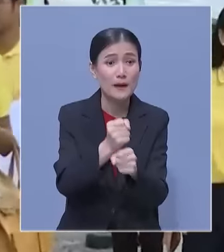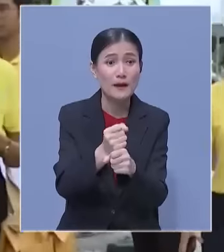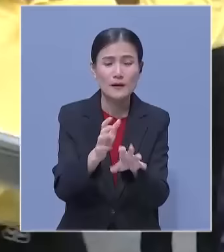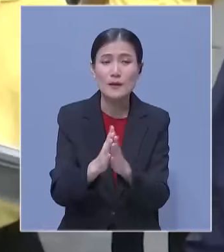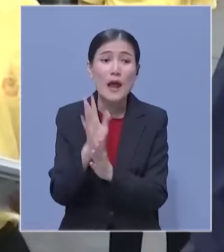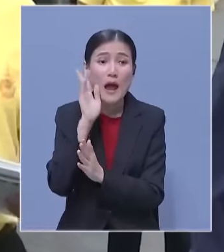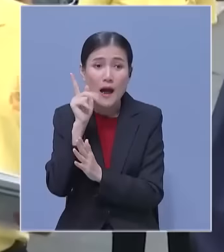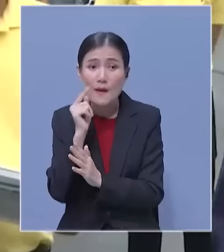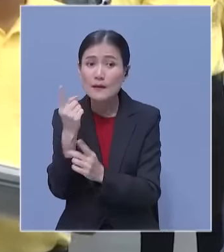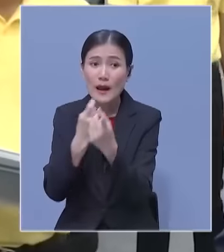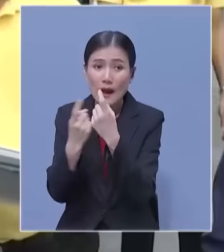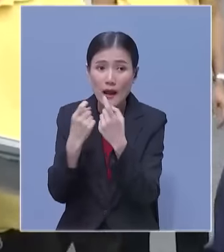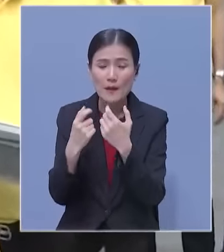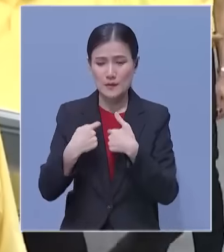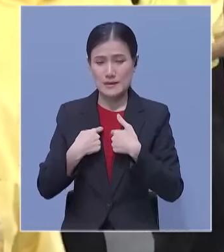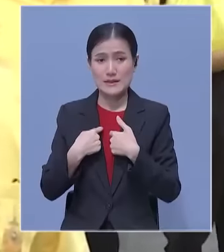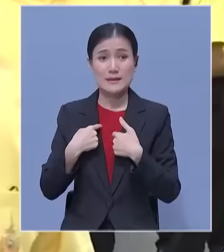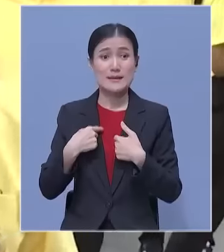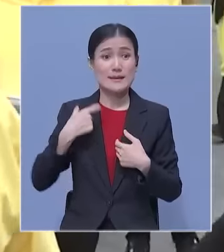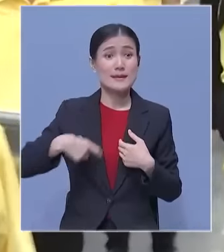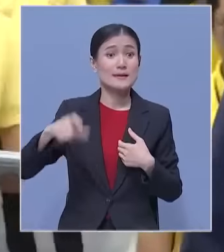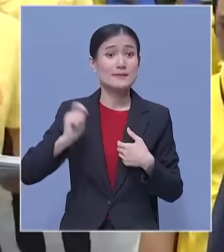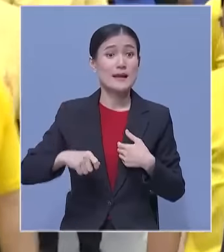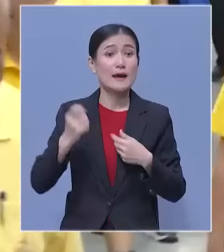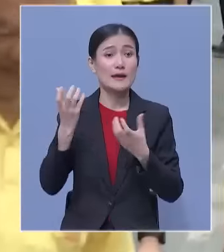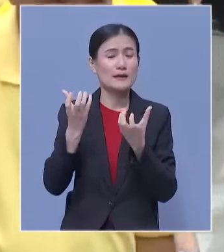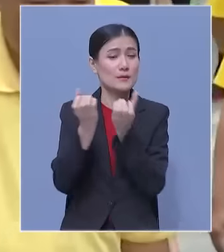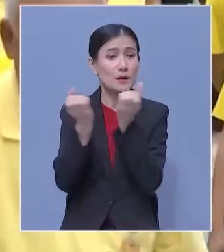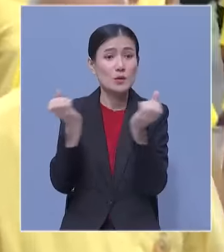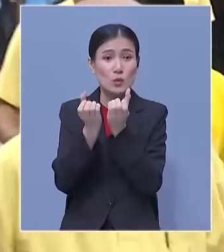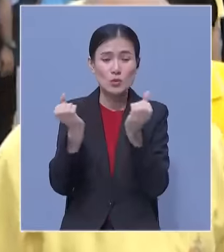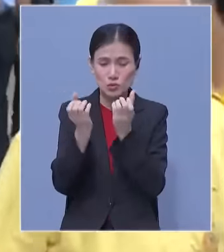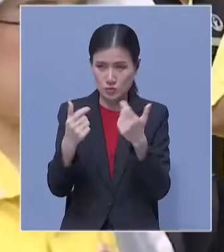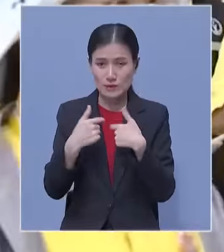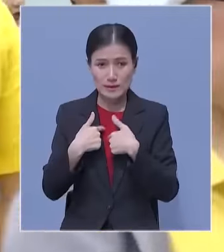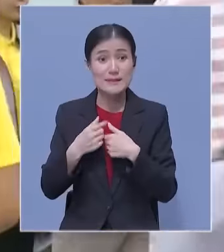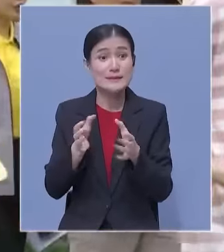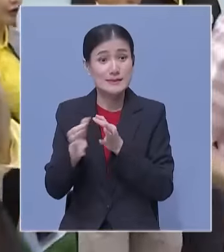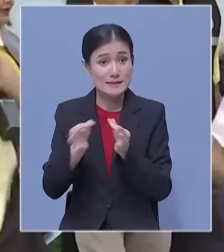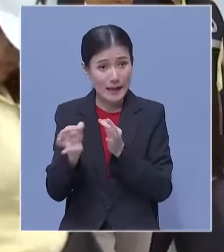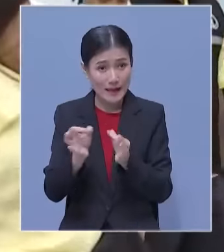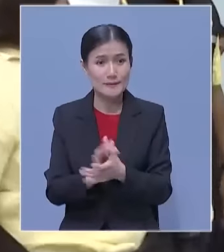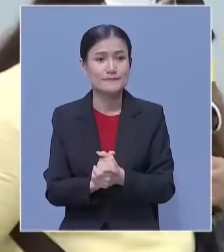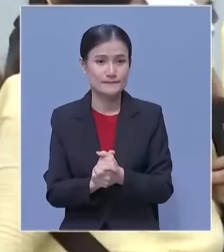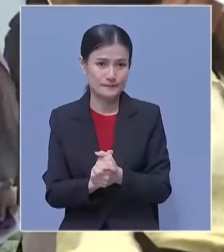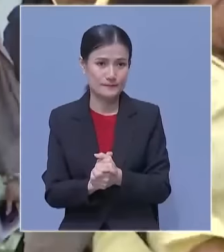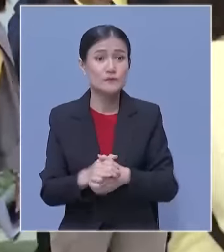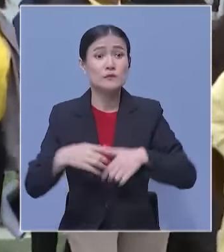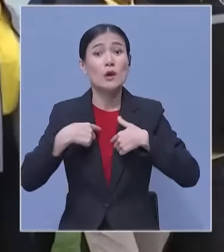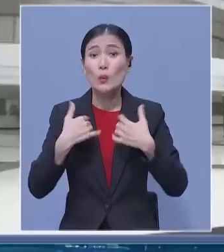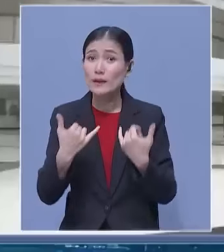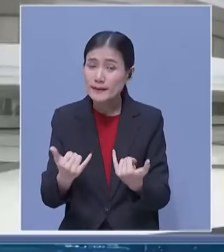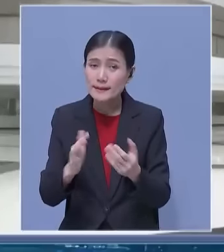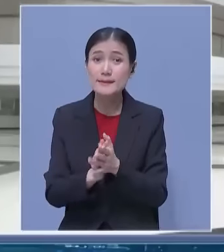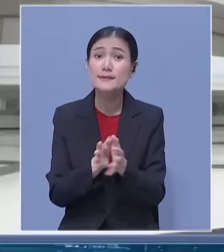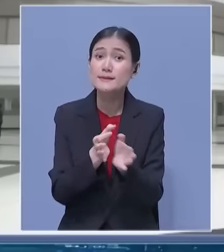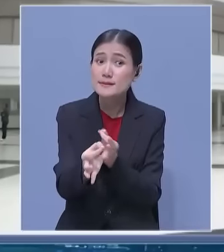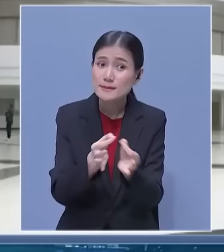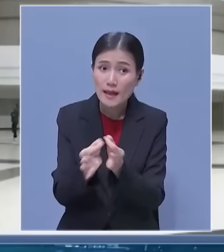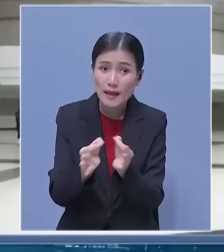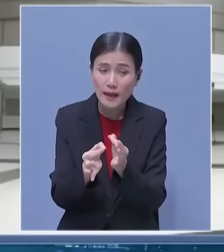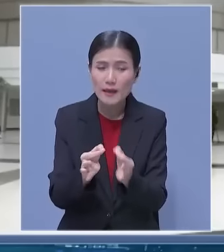องชี้แจงศาลรัฐธรรมนูญประเด็นที่ถูก40สว.ยื่นถอดถอนบอกว่าแนวทางในการทำคำชี้แจงนั้นก็ขอให้คร